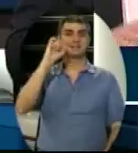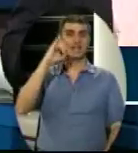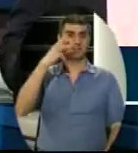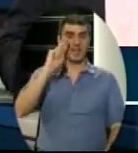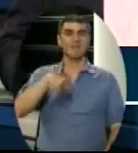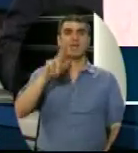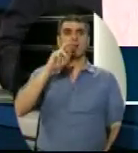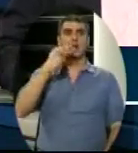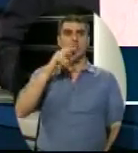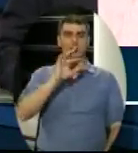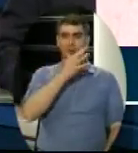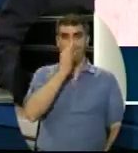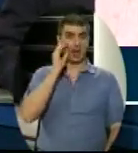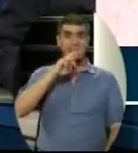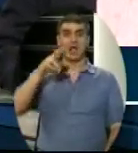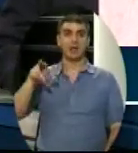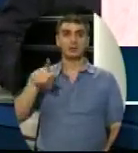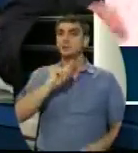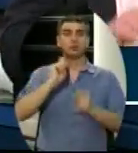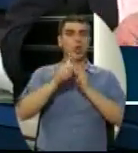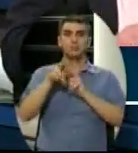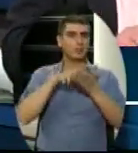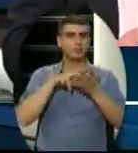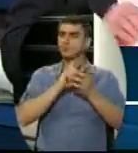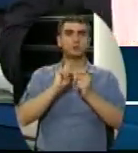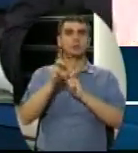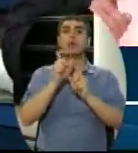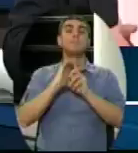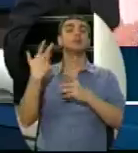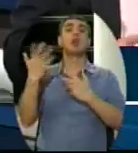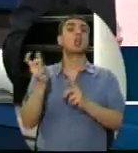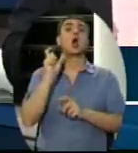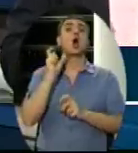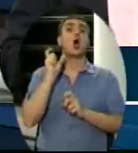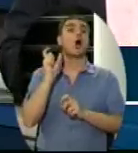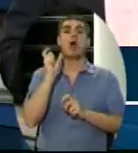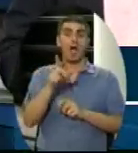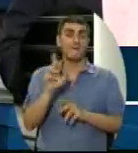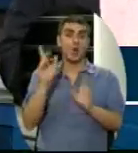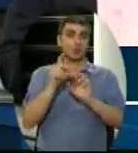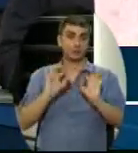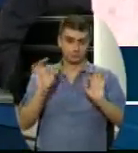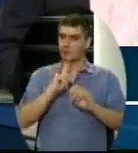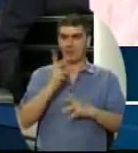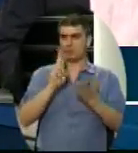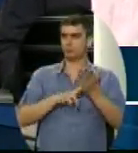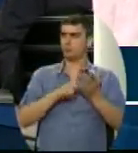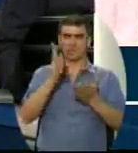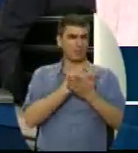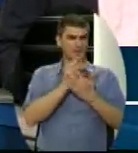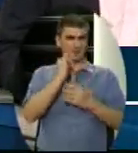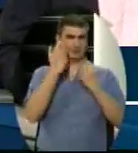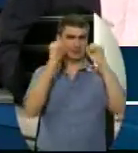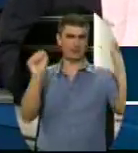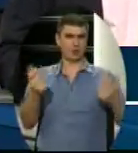וברעת... ואחרי זה זכויות. ידידי, ככה זה. מי שלא משלם חובות, מי שאין לו חובות, מי שאין לו חובות. אתה תקווה מה זה דמוקרטיה?